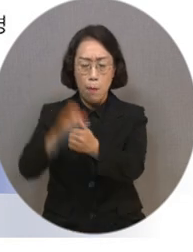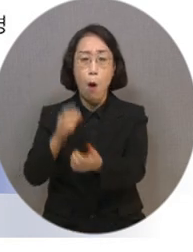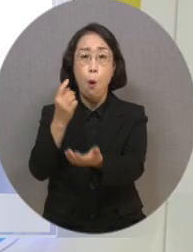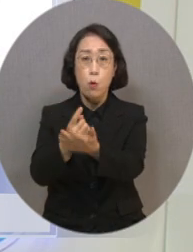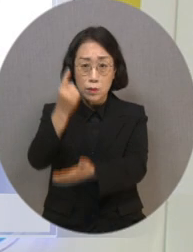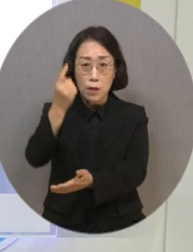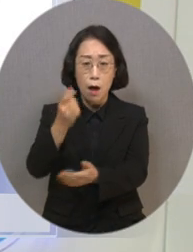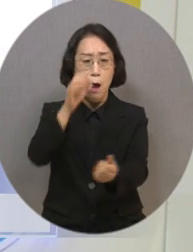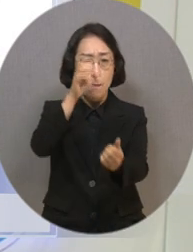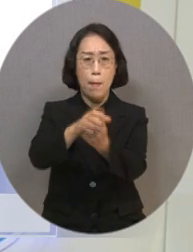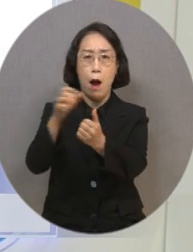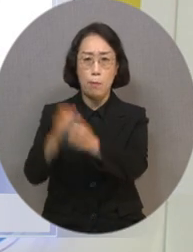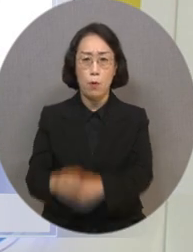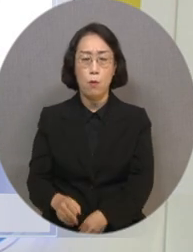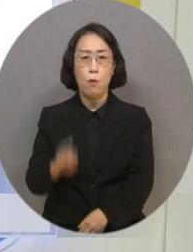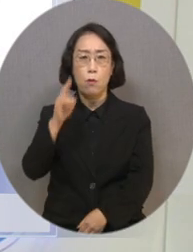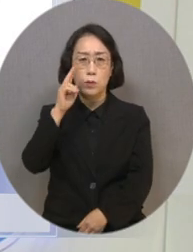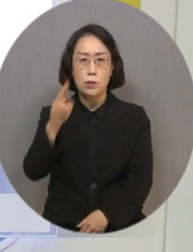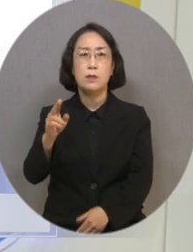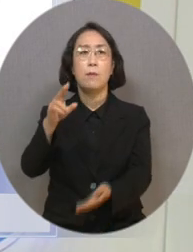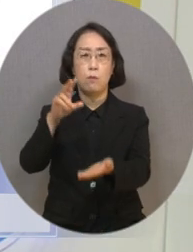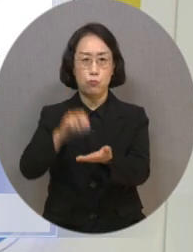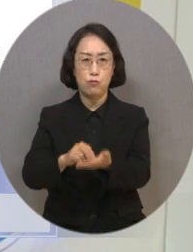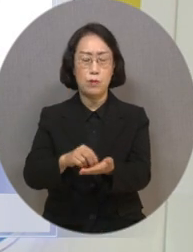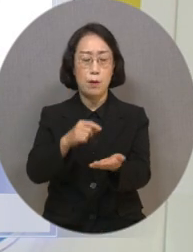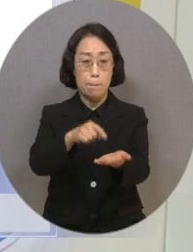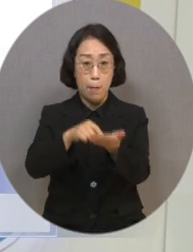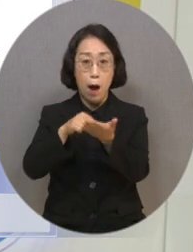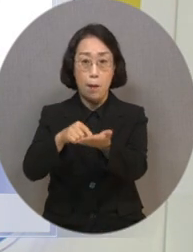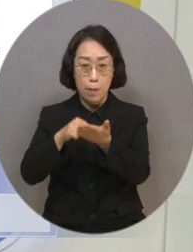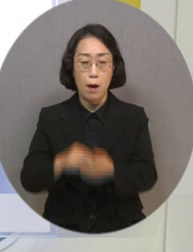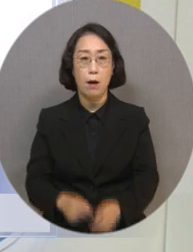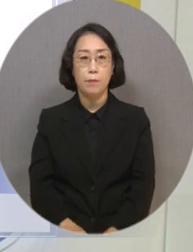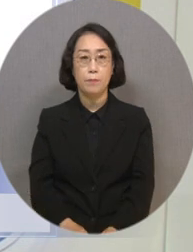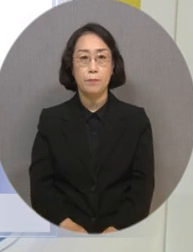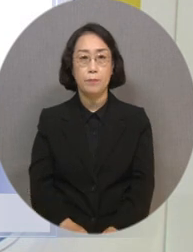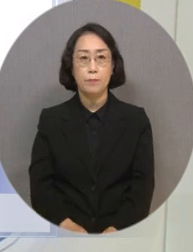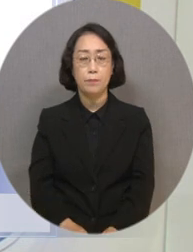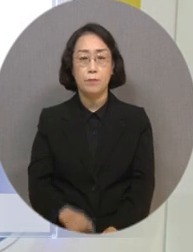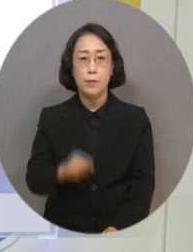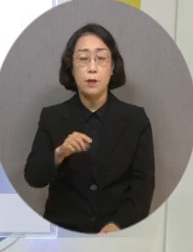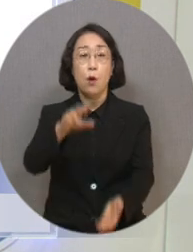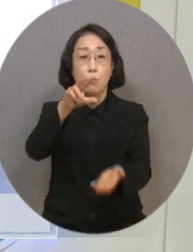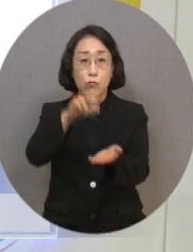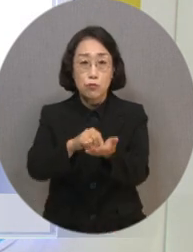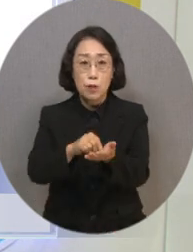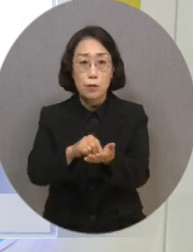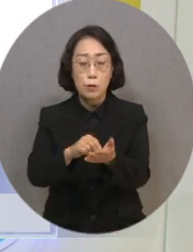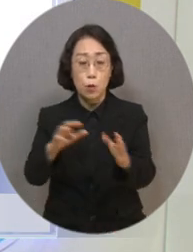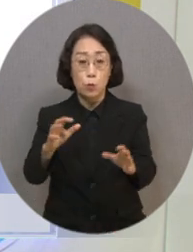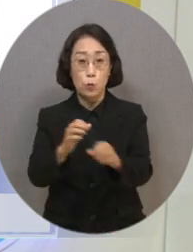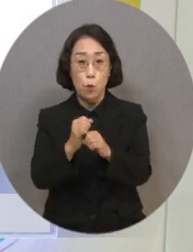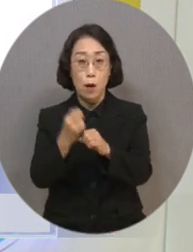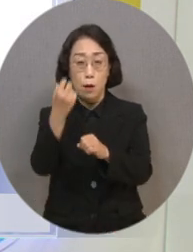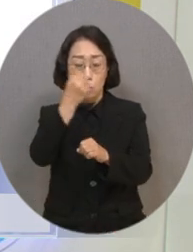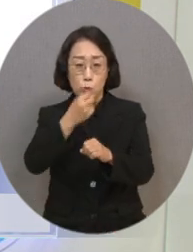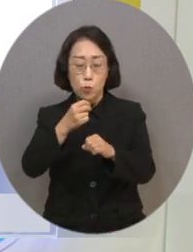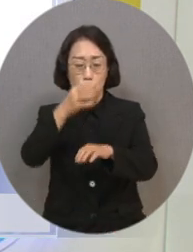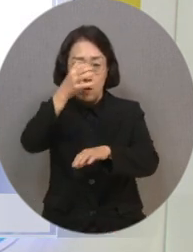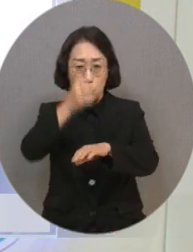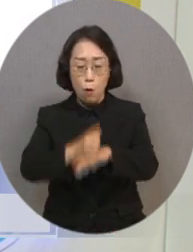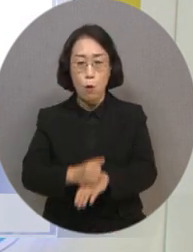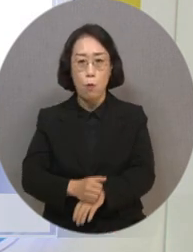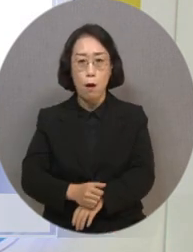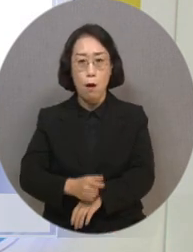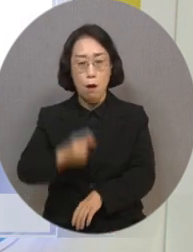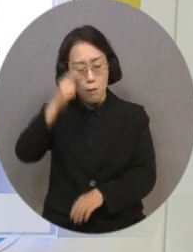것입니다 매우 심각한 문제가 이번 국정 감사에서 드러난 것입니다 이러 문제는 종합조사 결과에 대한이 신청